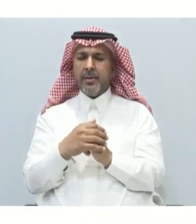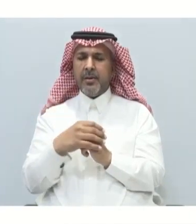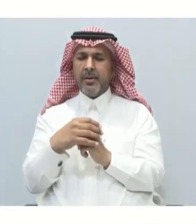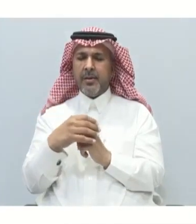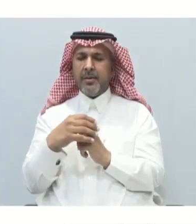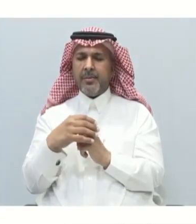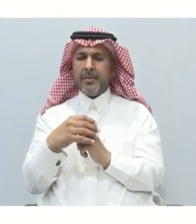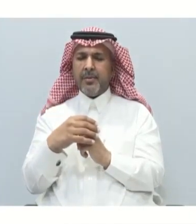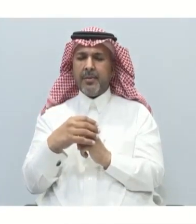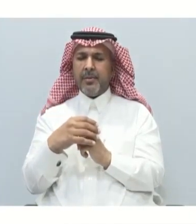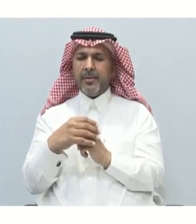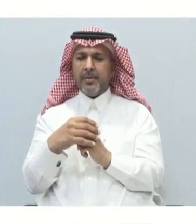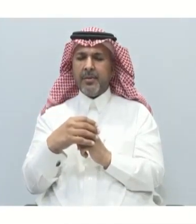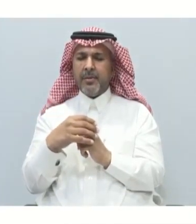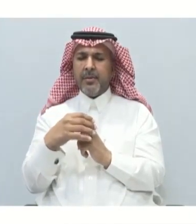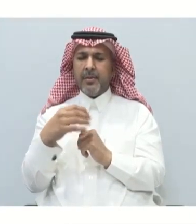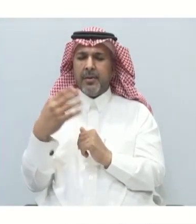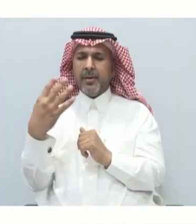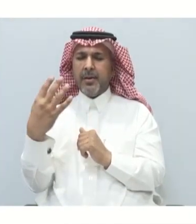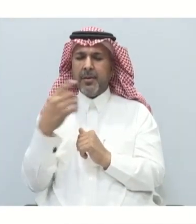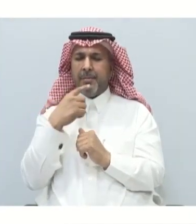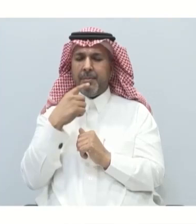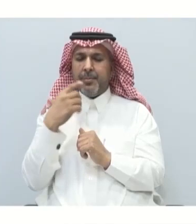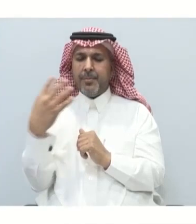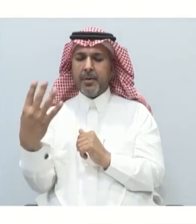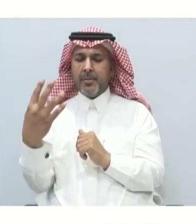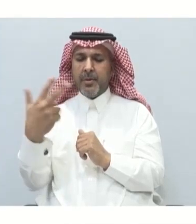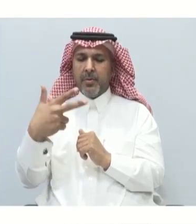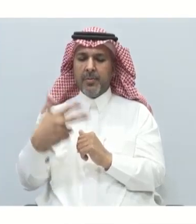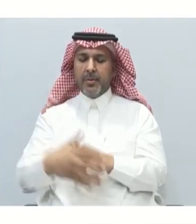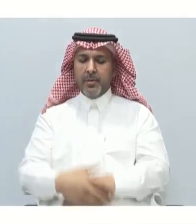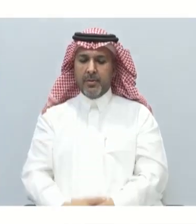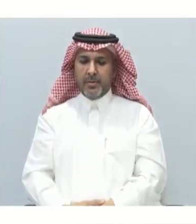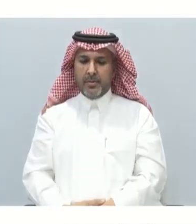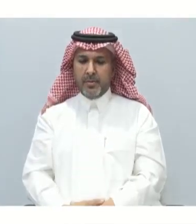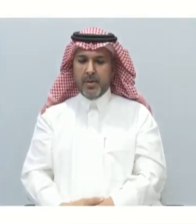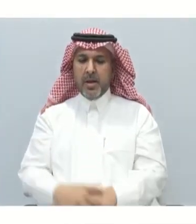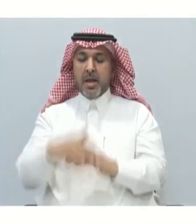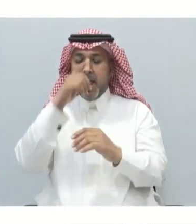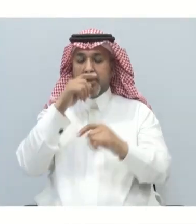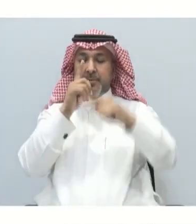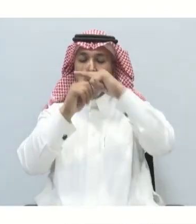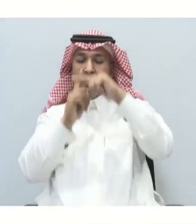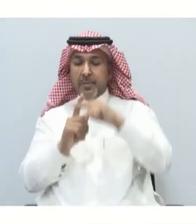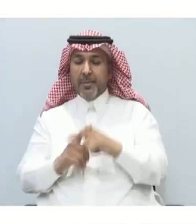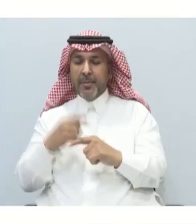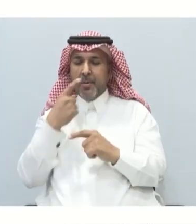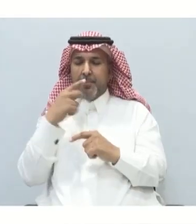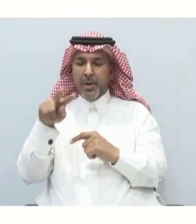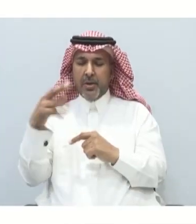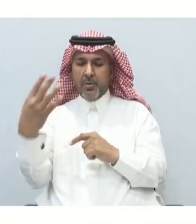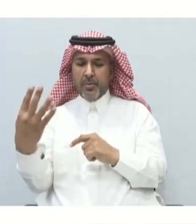ضرب 14 حتكون 844 8884 لو حبينا نجمع هالارقام هذه مع بعض